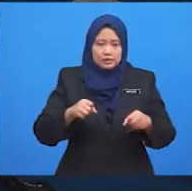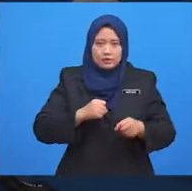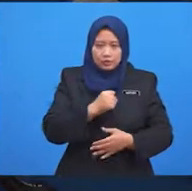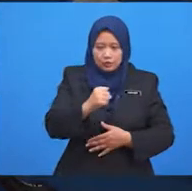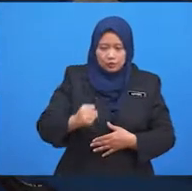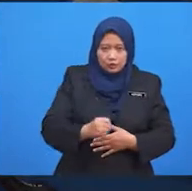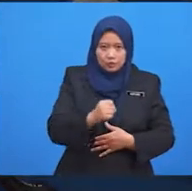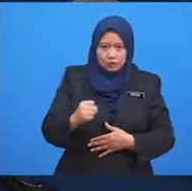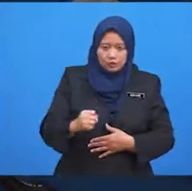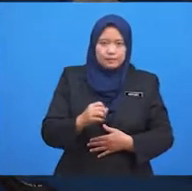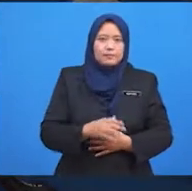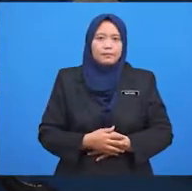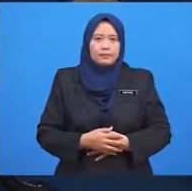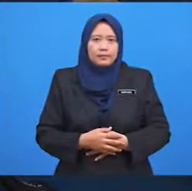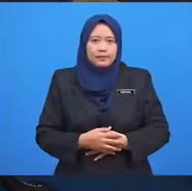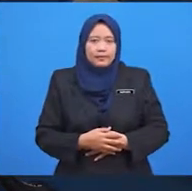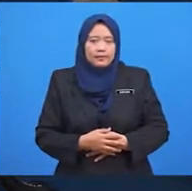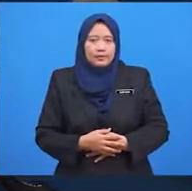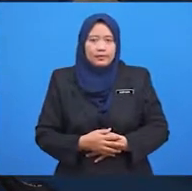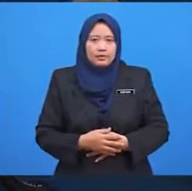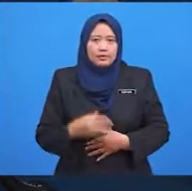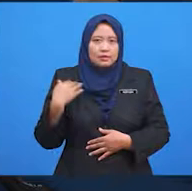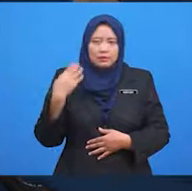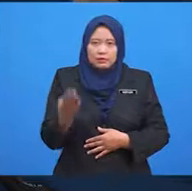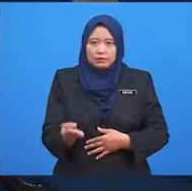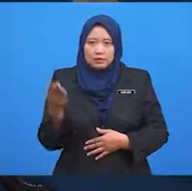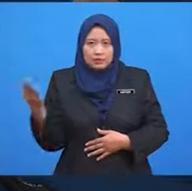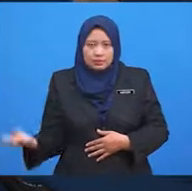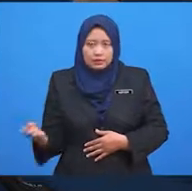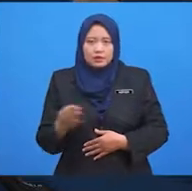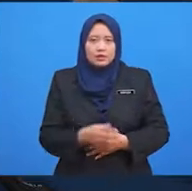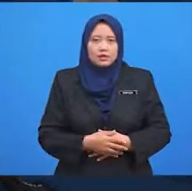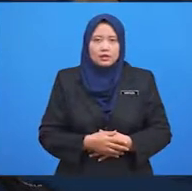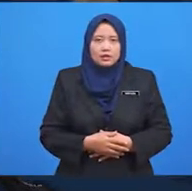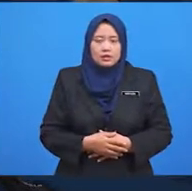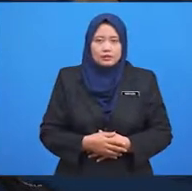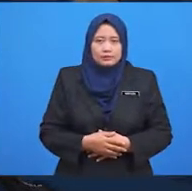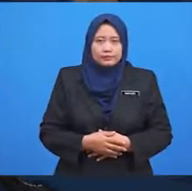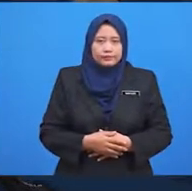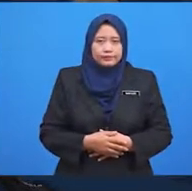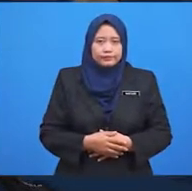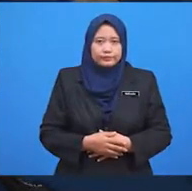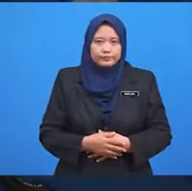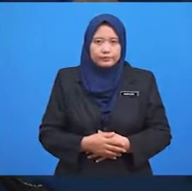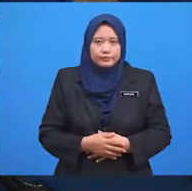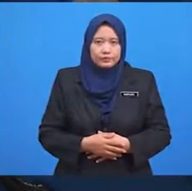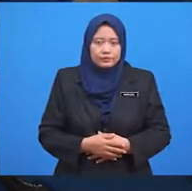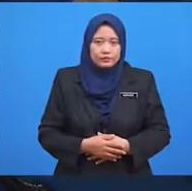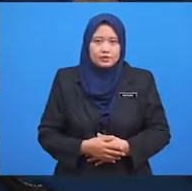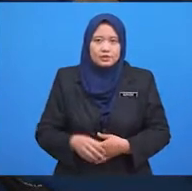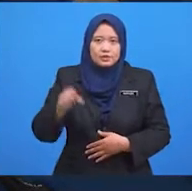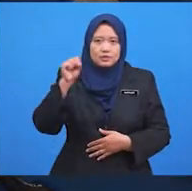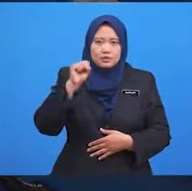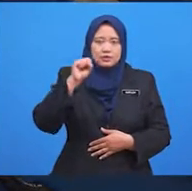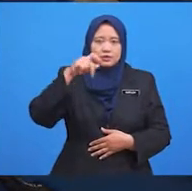Antara bahan-bahan yang diperlukan untuk melaksanakan rawatan badan mikrokaren ialah spirit